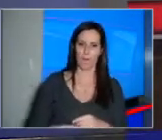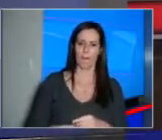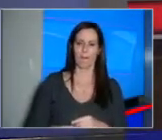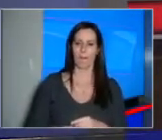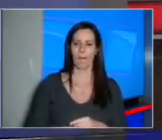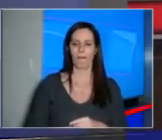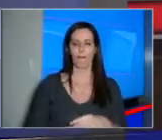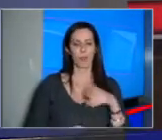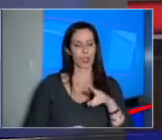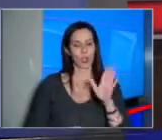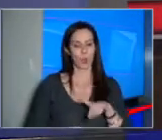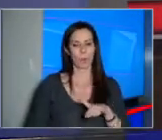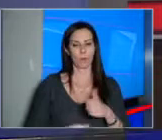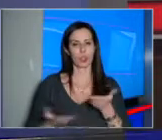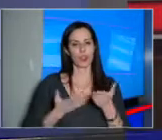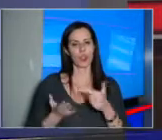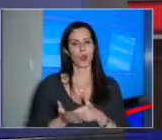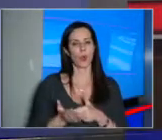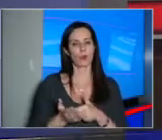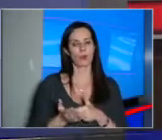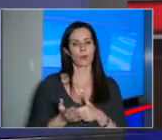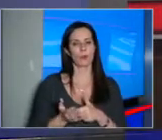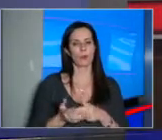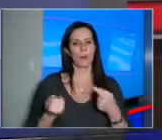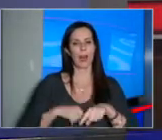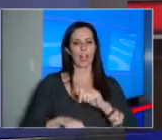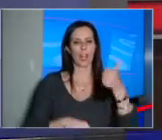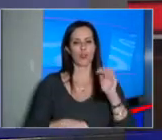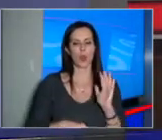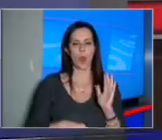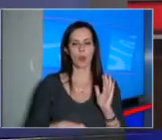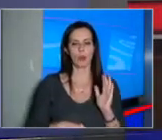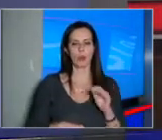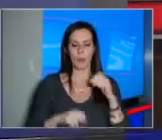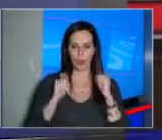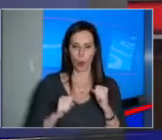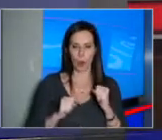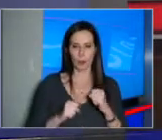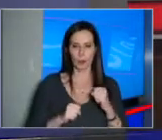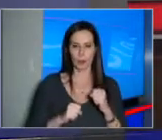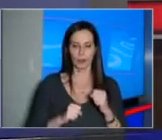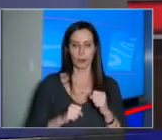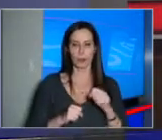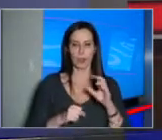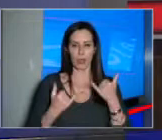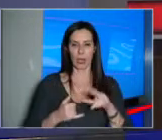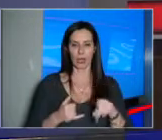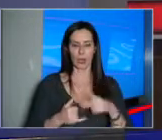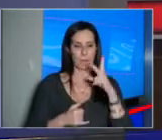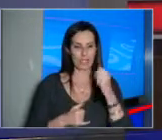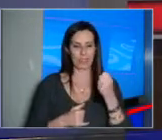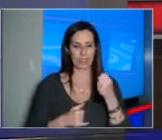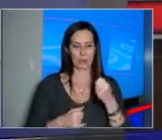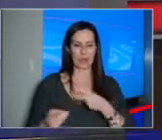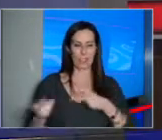השאלה. יש לנו גם שירות שנקרא מחלקה ראשונה. הביטוח הלאומי פורס, כרגע הוא פורס ב-20